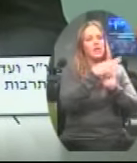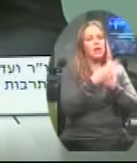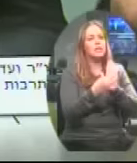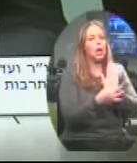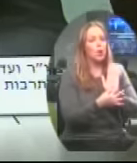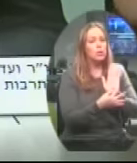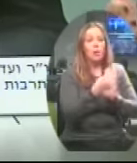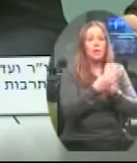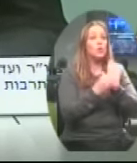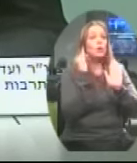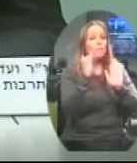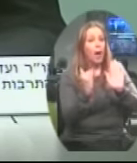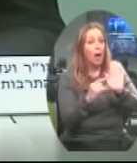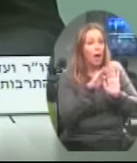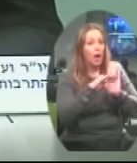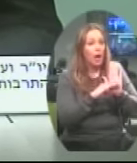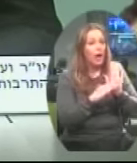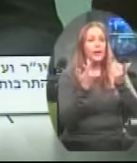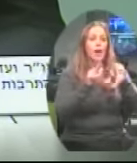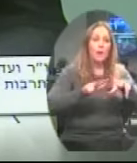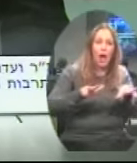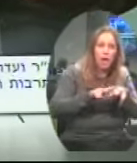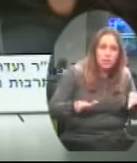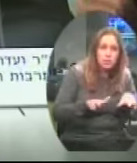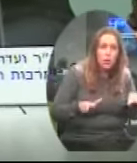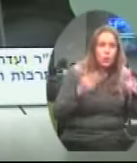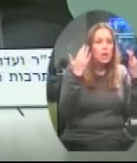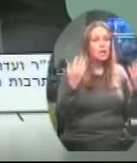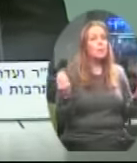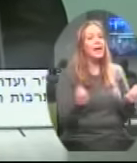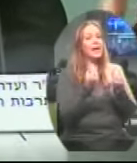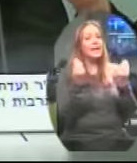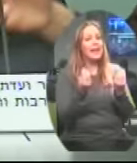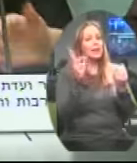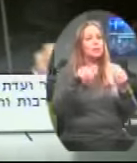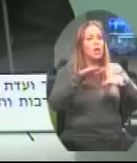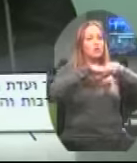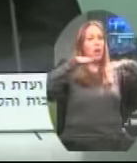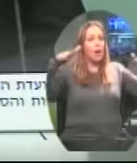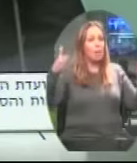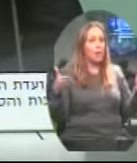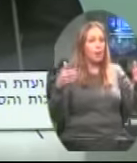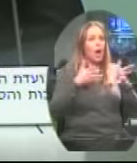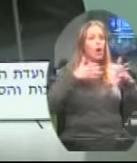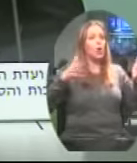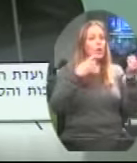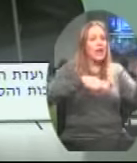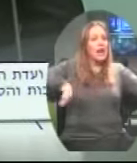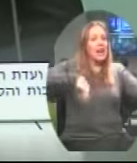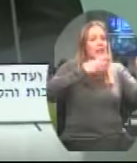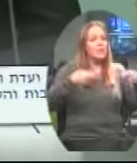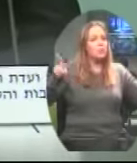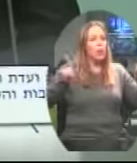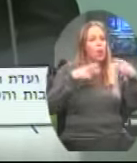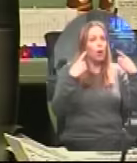קריטריונים? כמה ארצות, כמה כלים יש על הבמה, גודל תזמורת. מה,